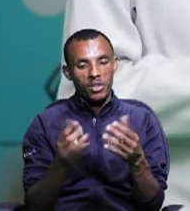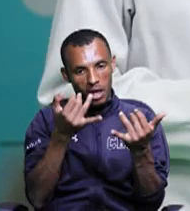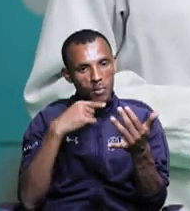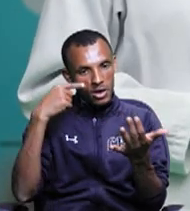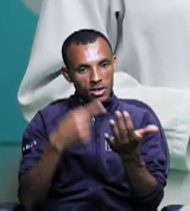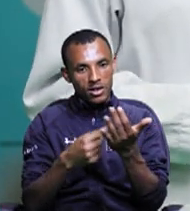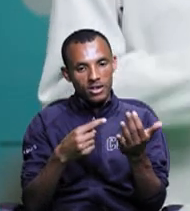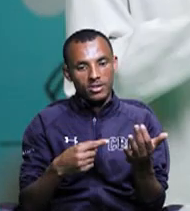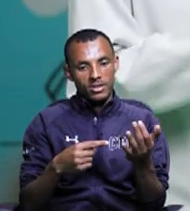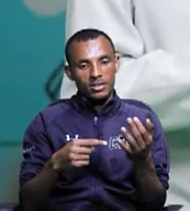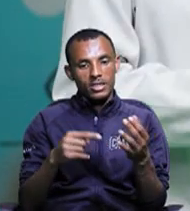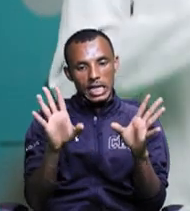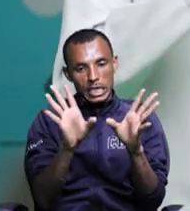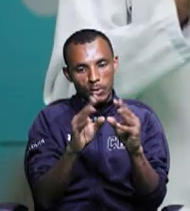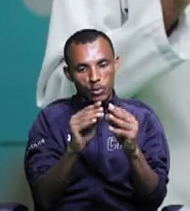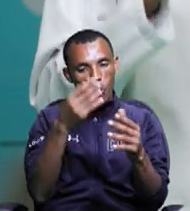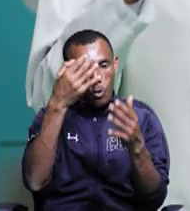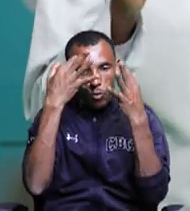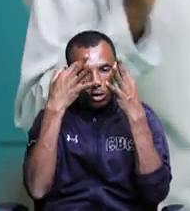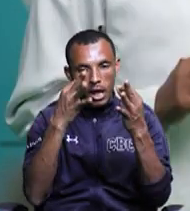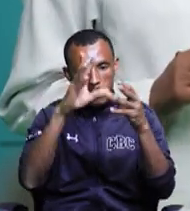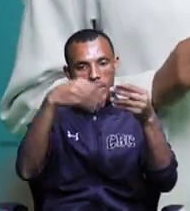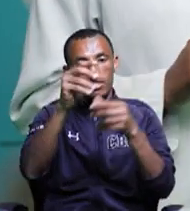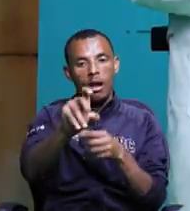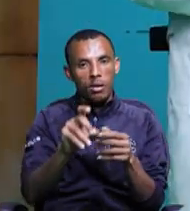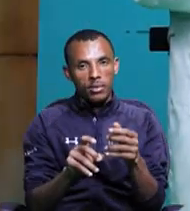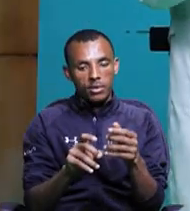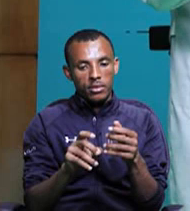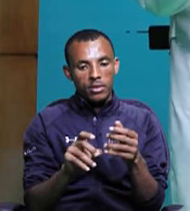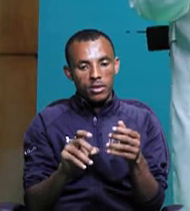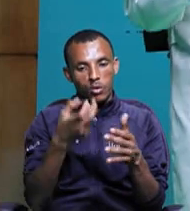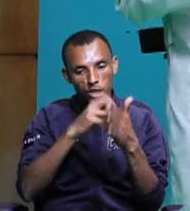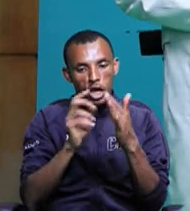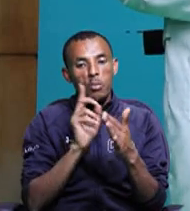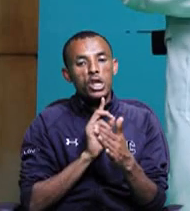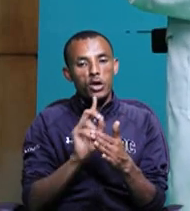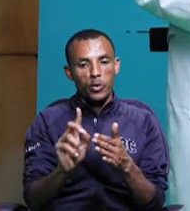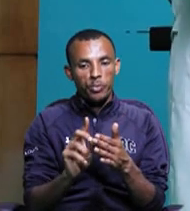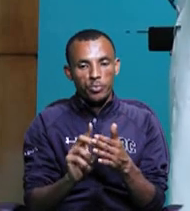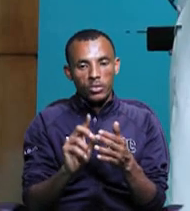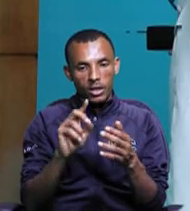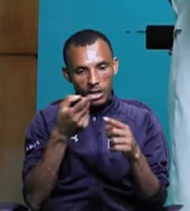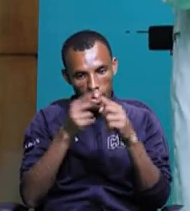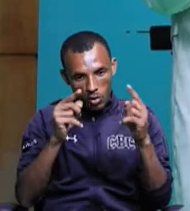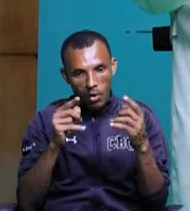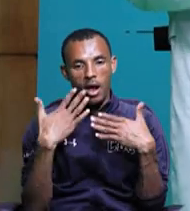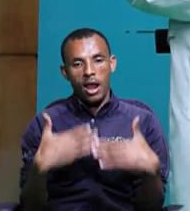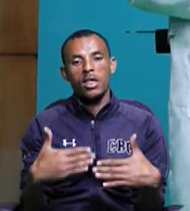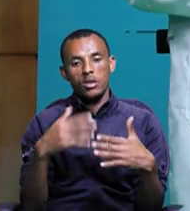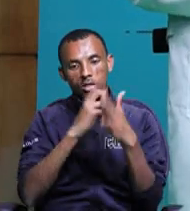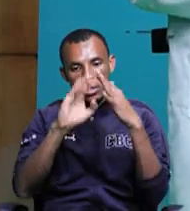ይህ መረጃ ተሰባስቦ ውሳኔ መሰጠት አለበት። ውሳኔው ምንድነው? ከተለያዩ አካላት